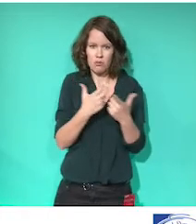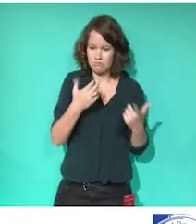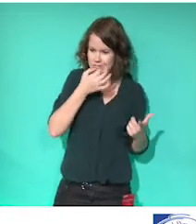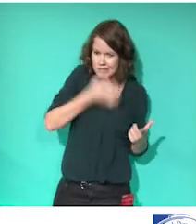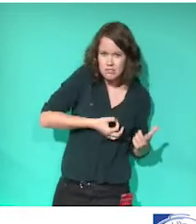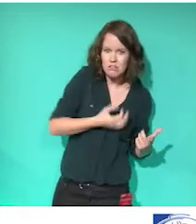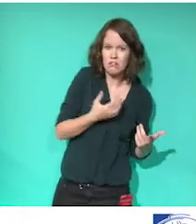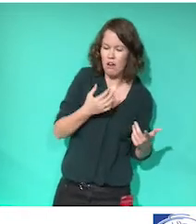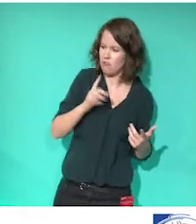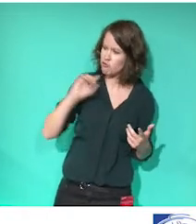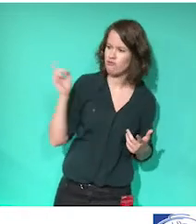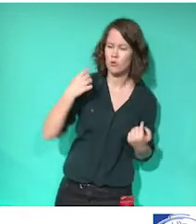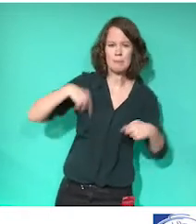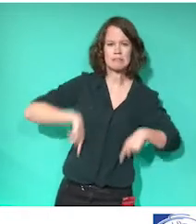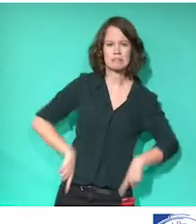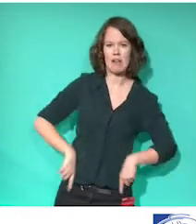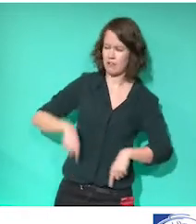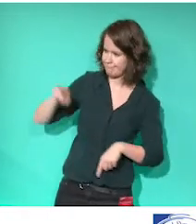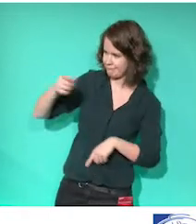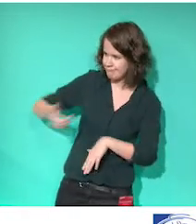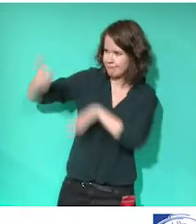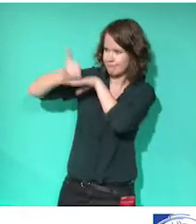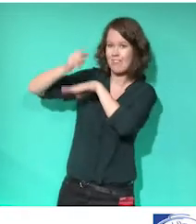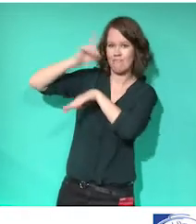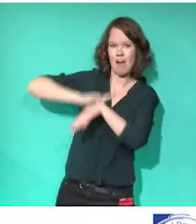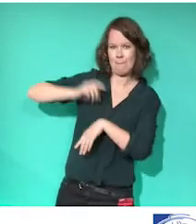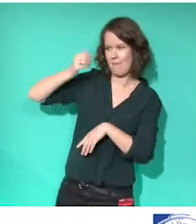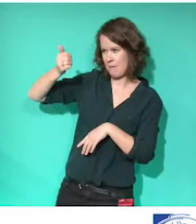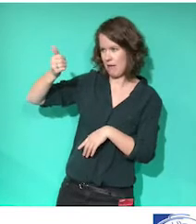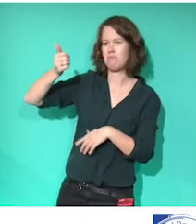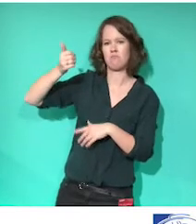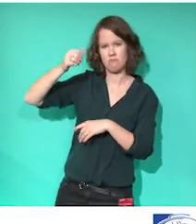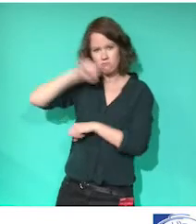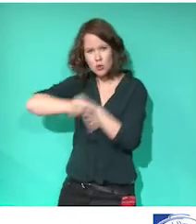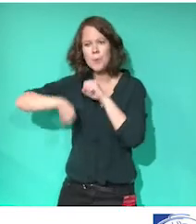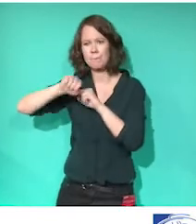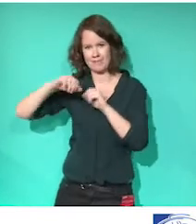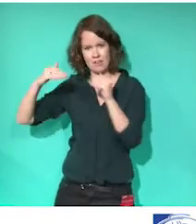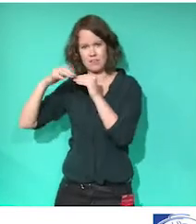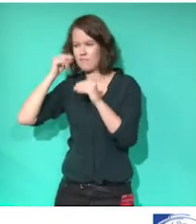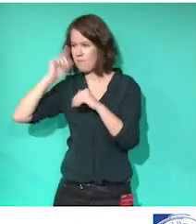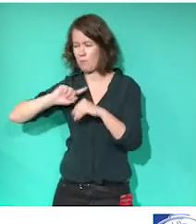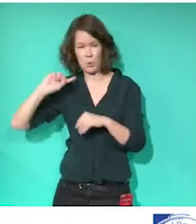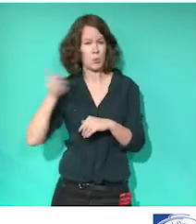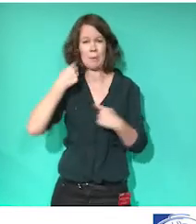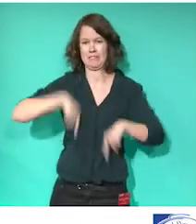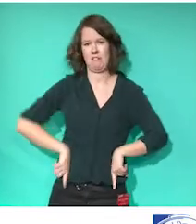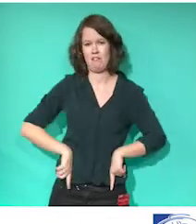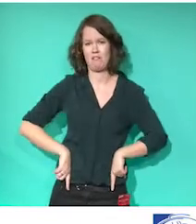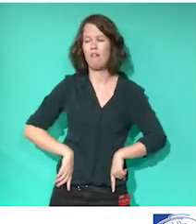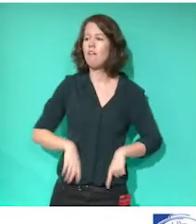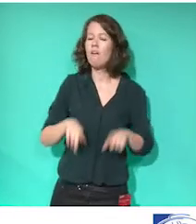nommer dans chaque ministère un ou une haut fonctionnaire chargée de l'égalité entre les femmes et les hommes pour surveiller, d'être aussi